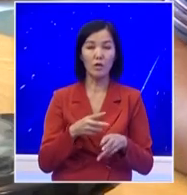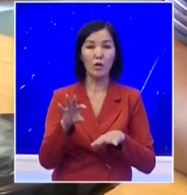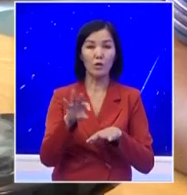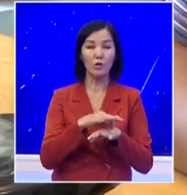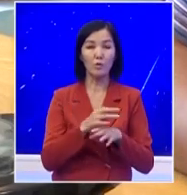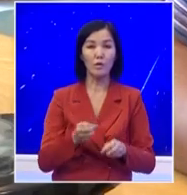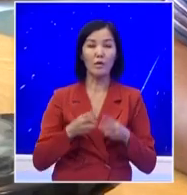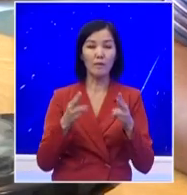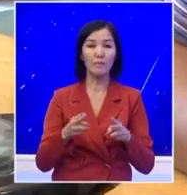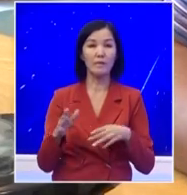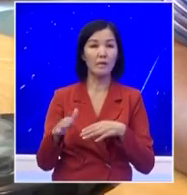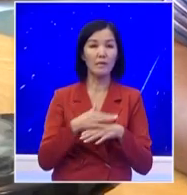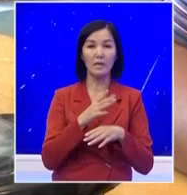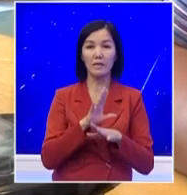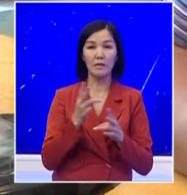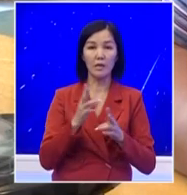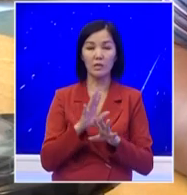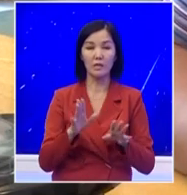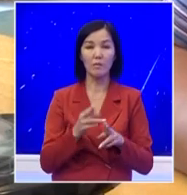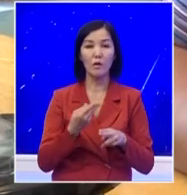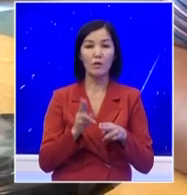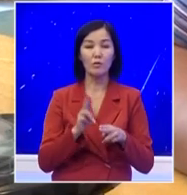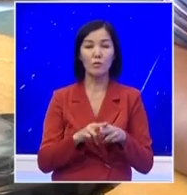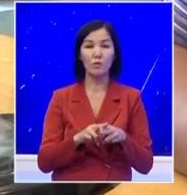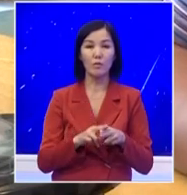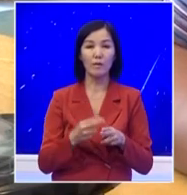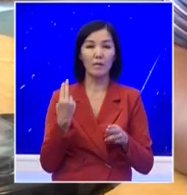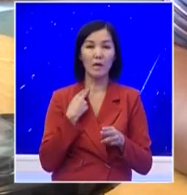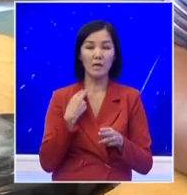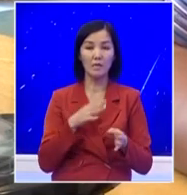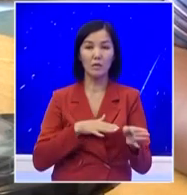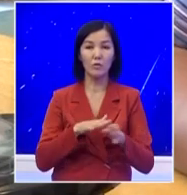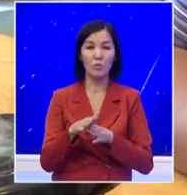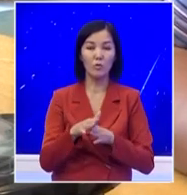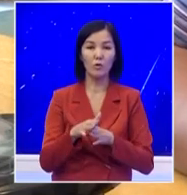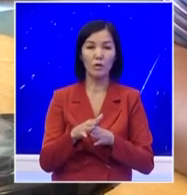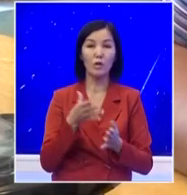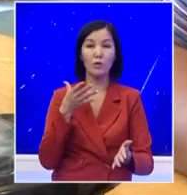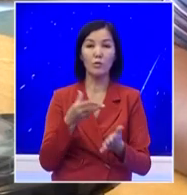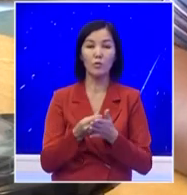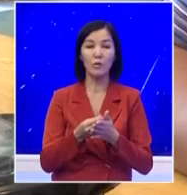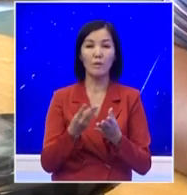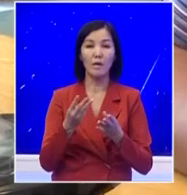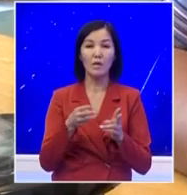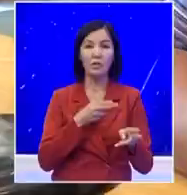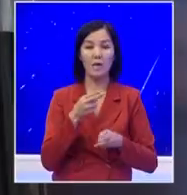қылмыстық жауапкершілікке тартылмағанын қалады. Сол себепті борышкер қарызды толық төлеген туралы хат жазып, арызын қайтып